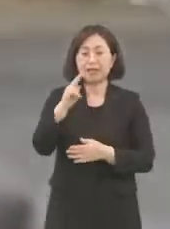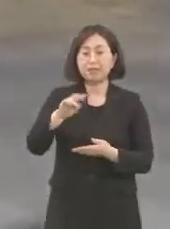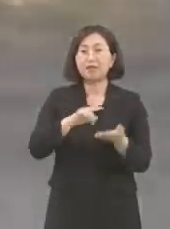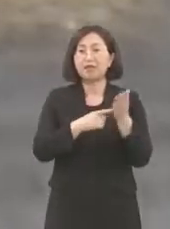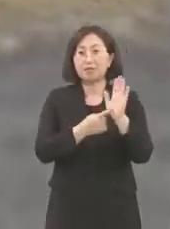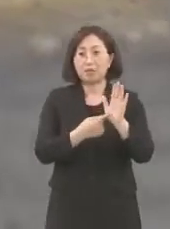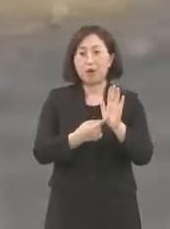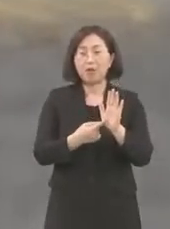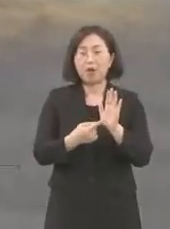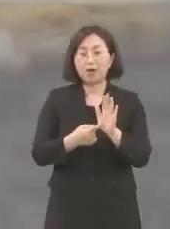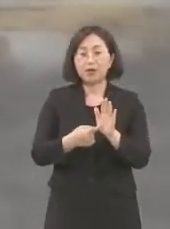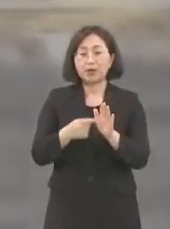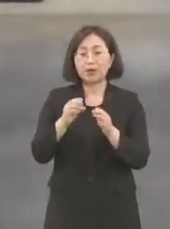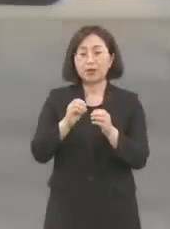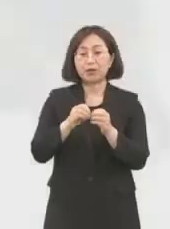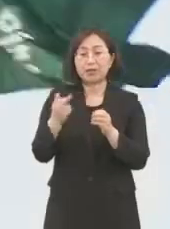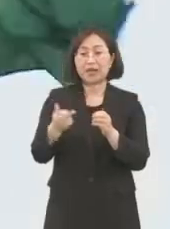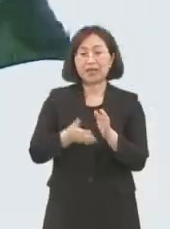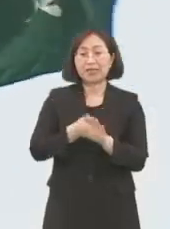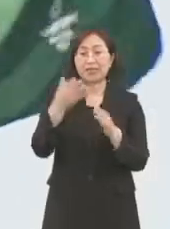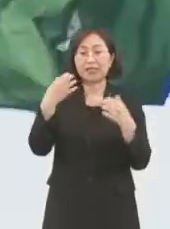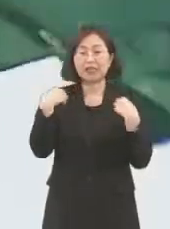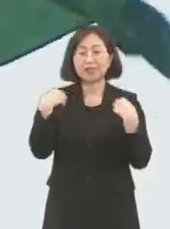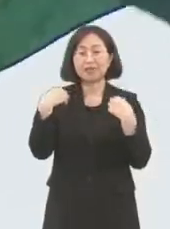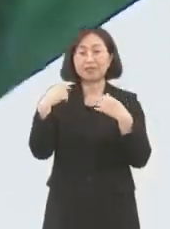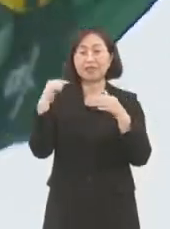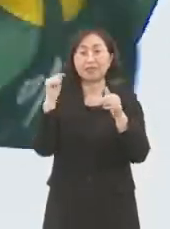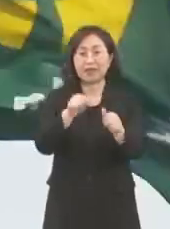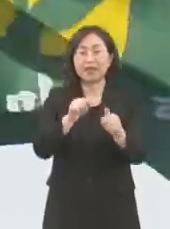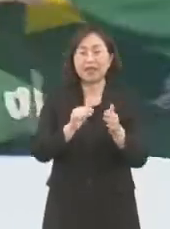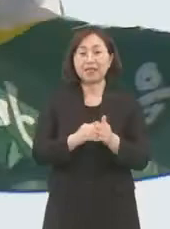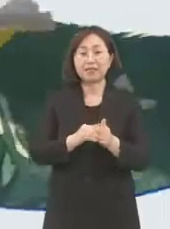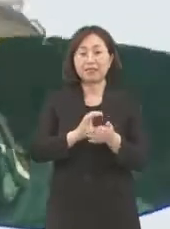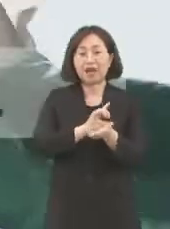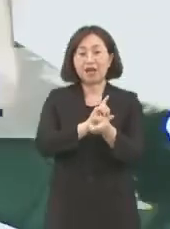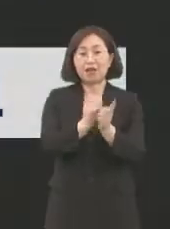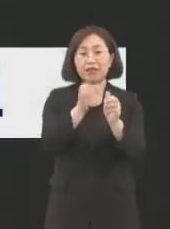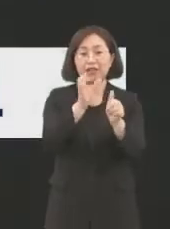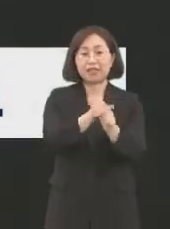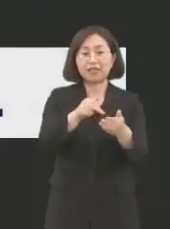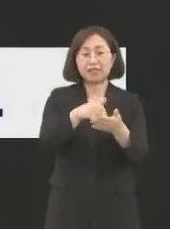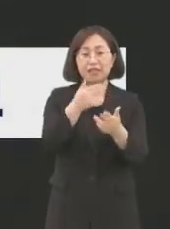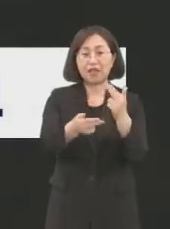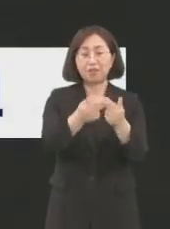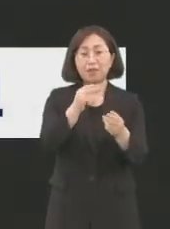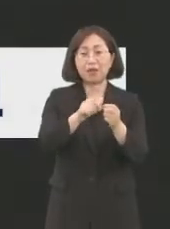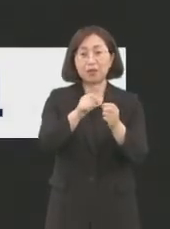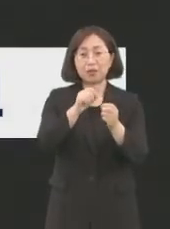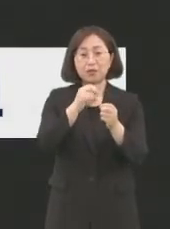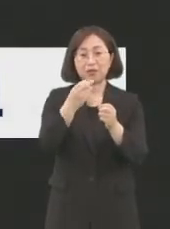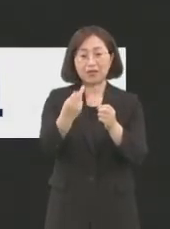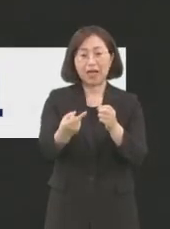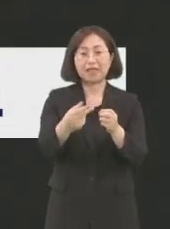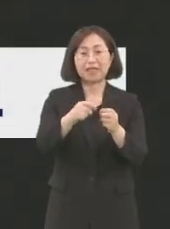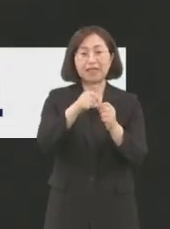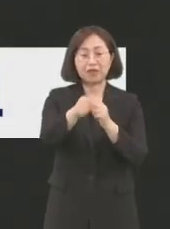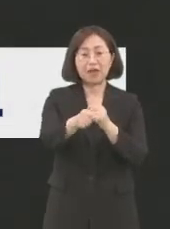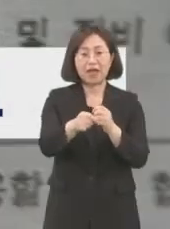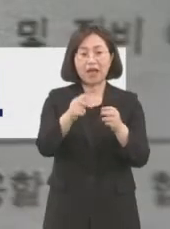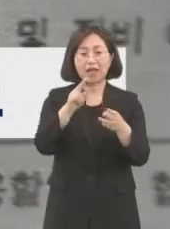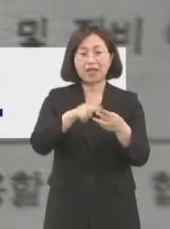커지자 결국 논산시가 칼을 빼들었습니다. 위탁사업자인 지체장애인협회 논산지회에 센터장을